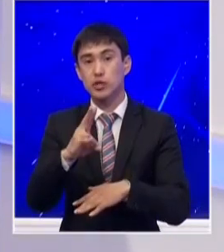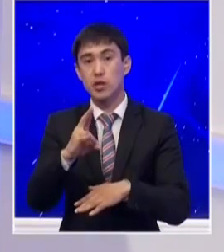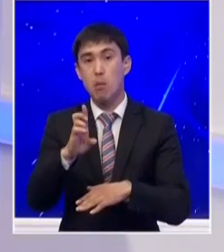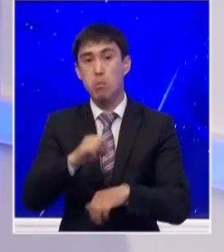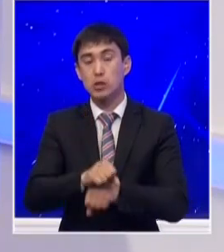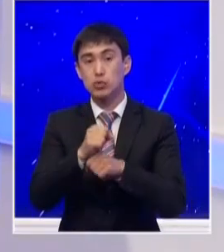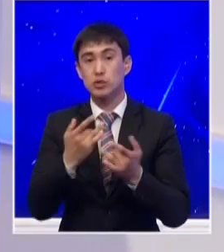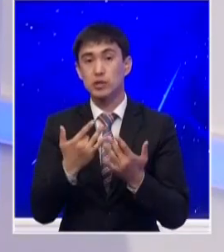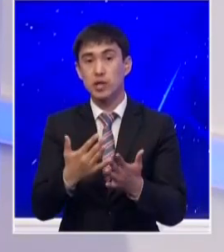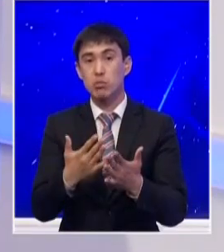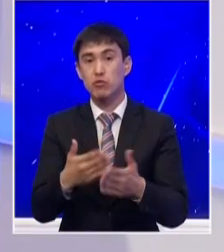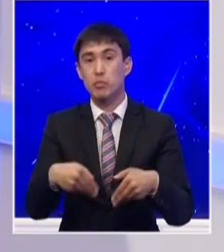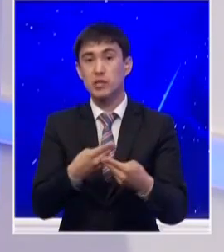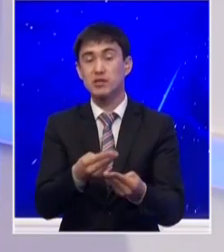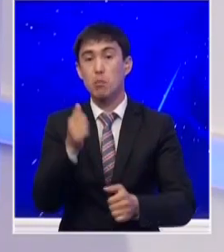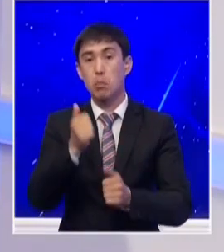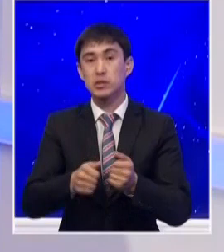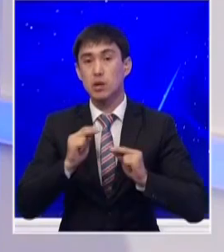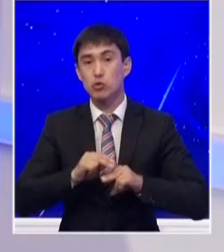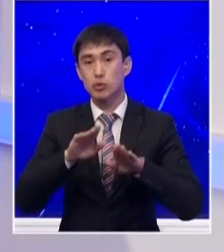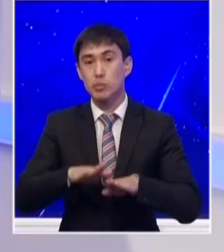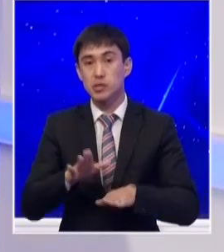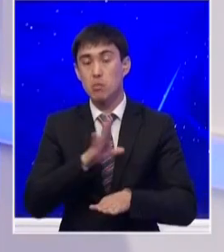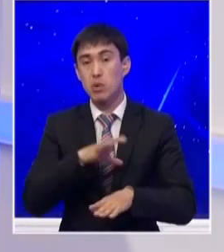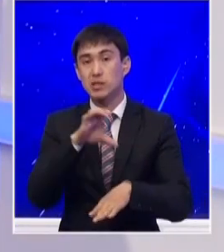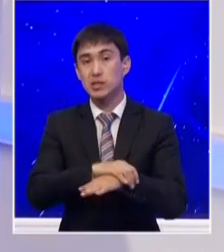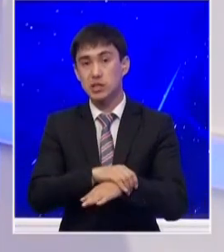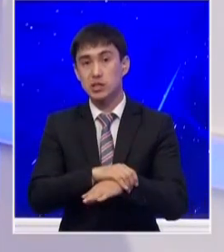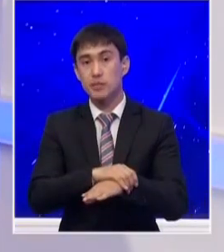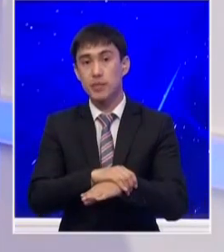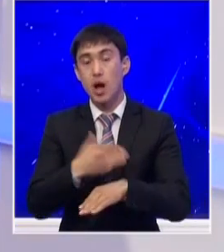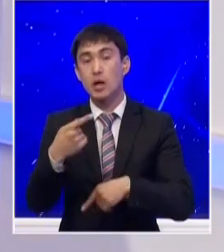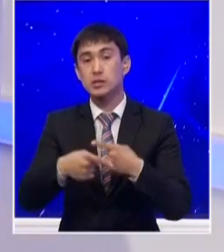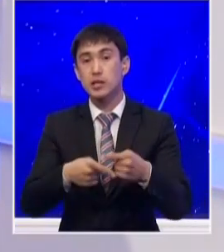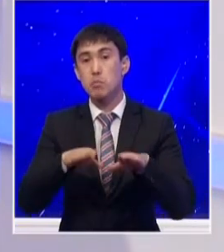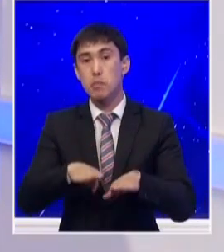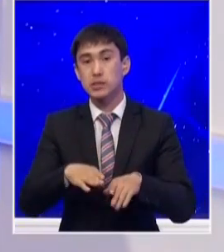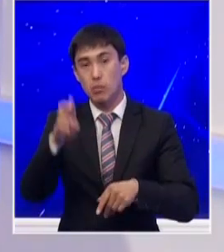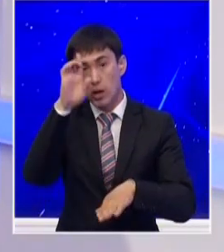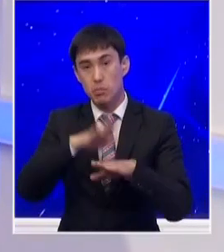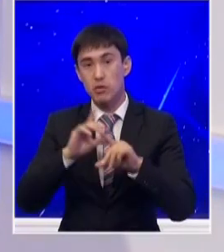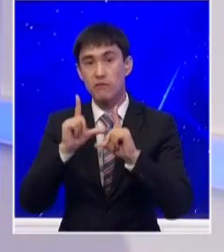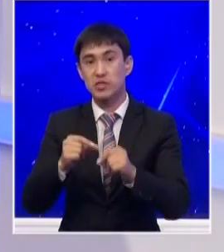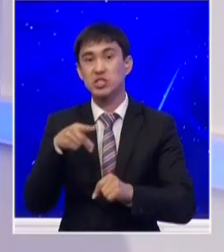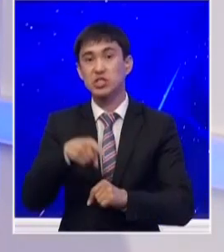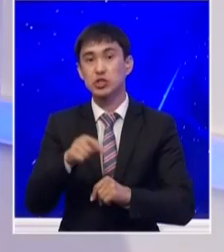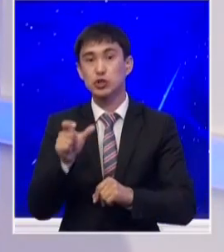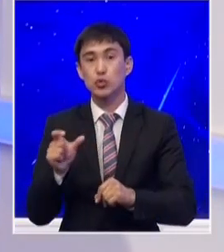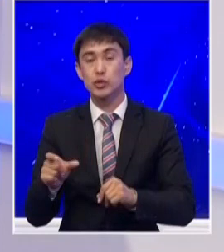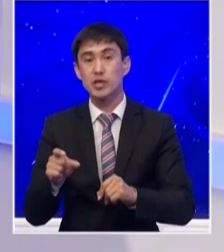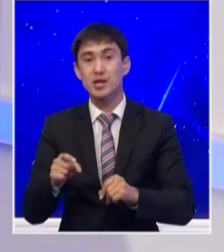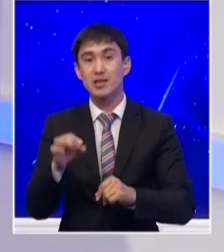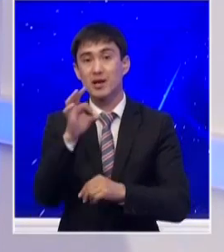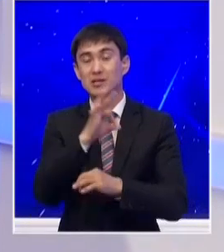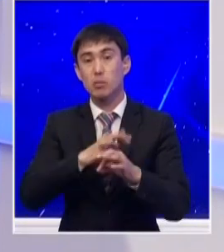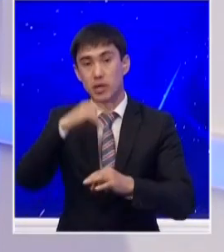бастующие требовавшие предоставления постоянных рабочих мест были задержаны а следом к местному акимату вышли и тысячи людей на